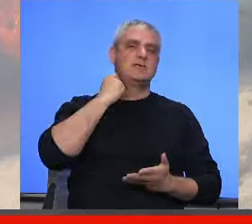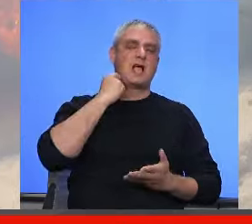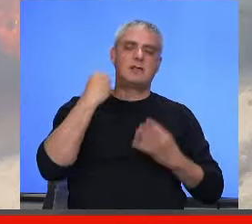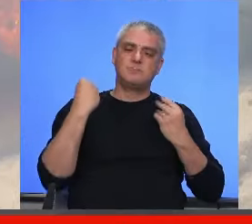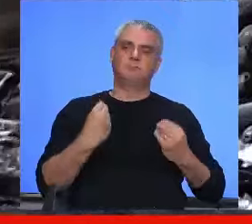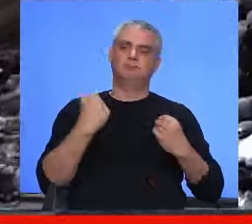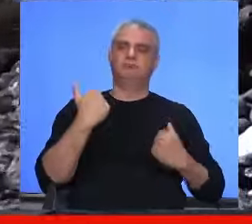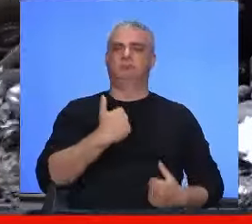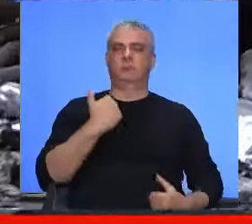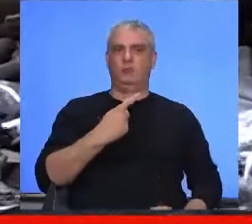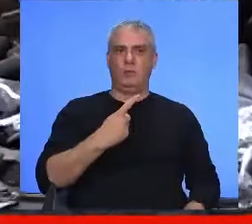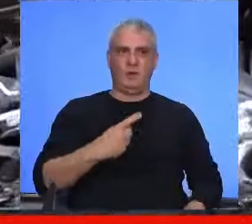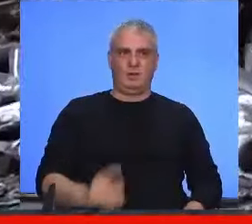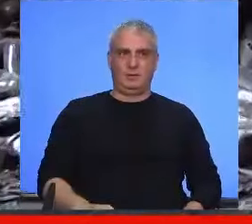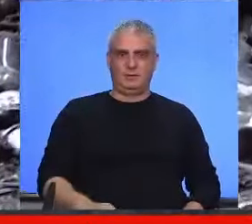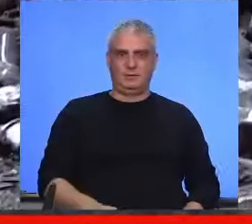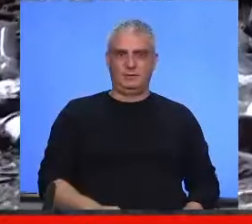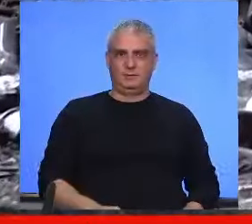משובח.